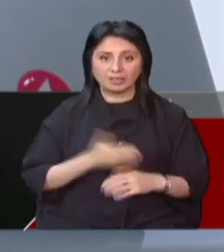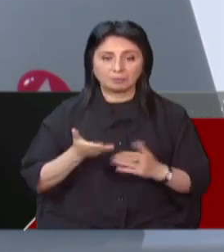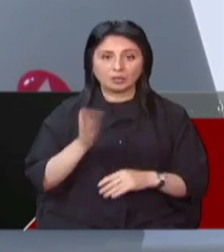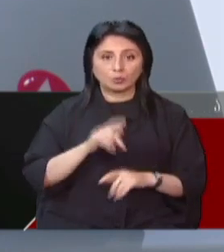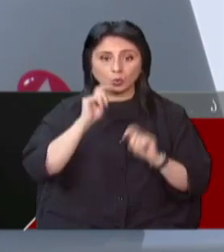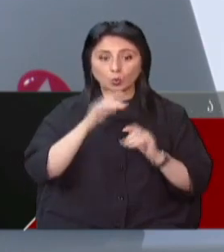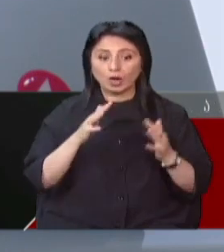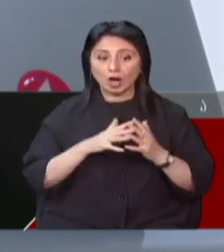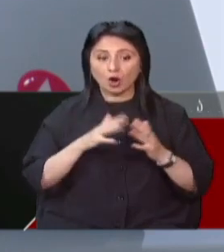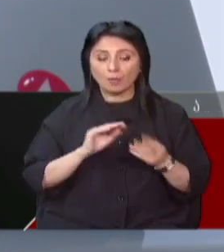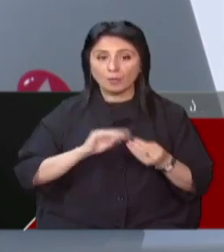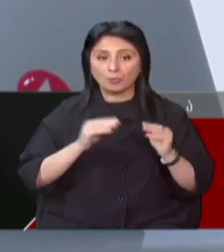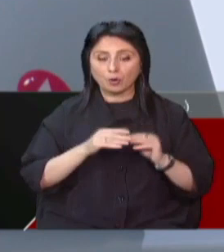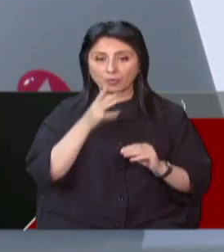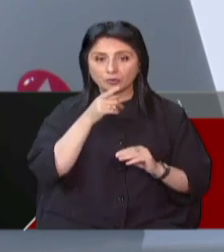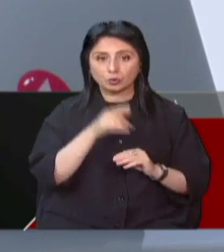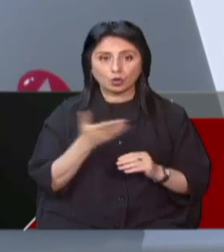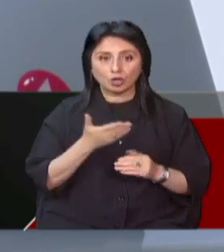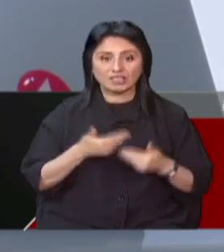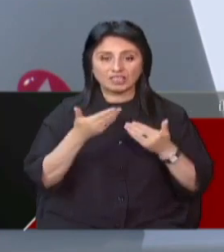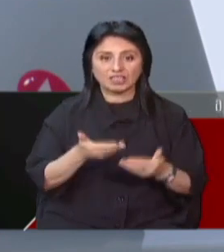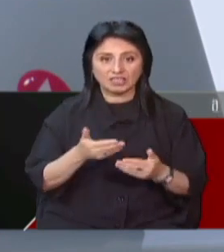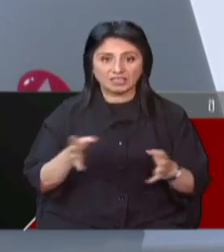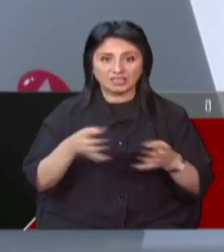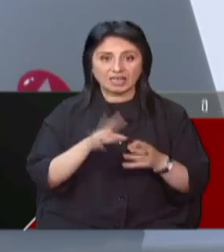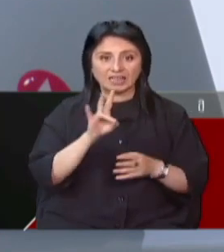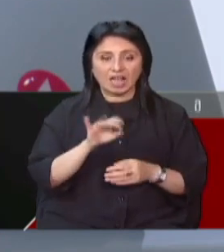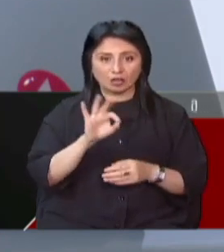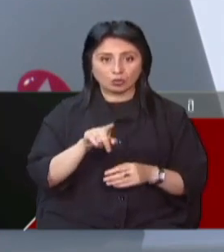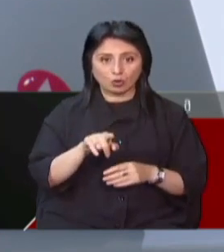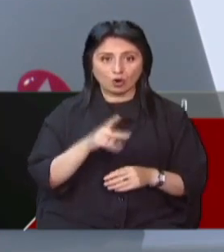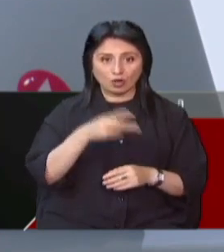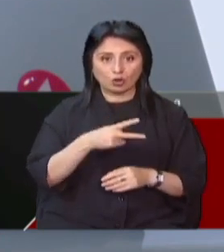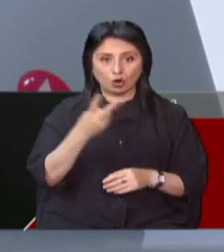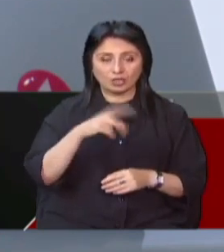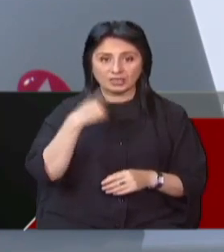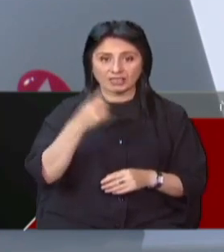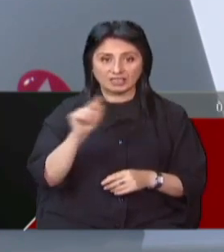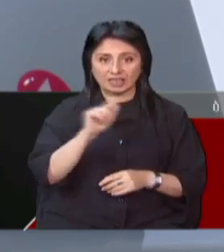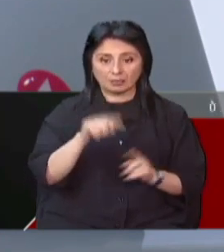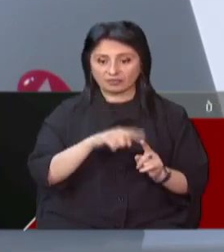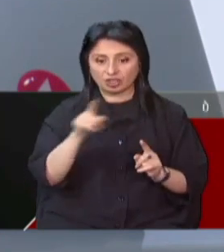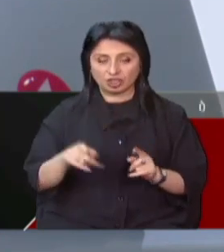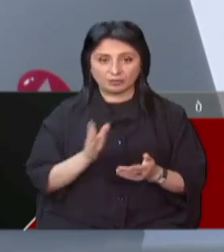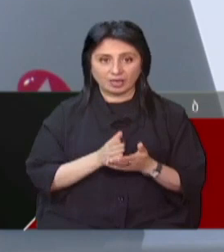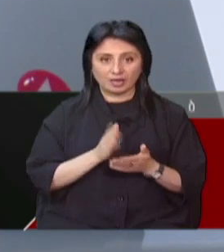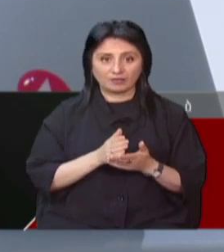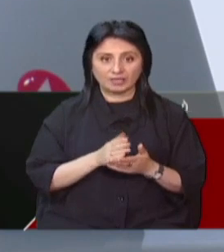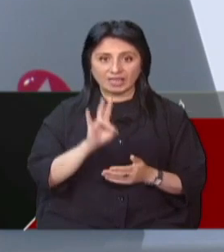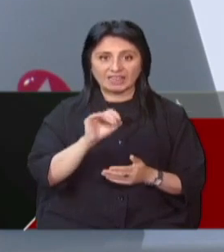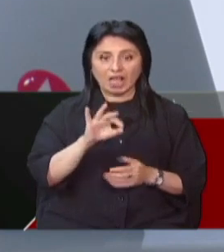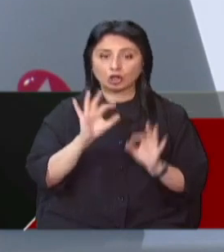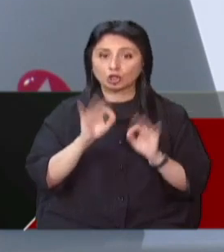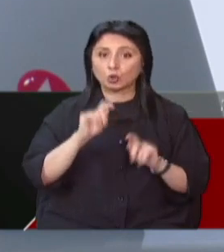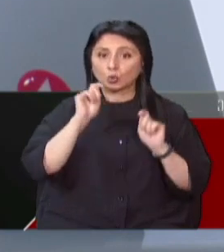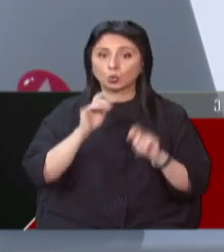Მითუმეტეს უკრაინის ომის და იმ გამოწვევების ფონზე, რომელთა წინაშე ჩრდილო ატლანტიკური ალიანსი 2022 წლის თებერვლის შემდეგ დადგა. ნატოში